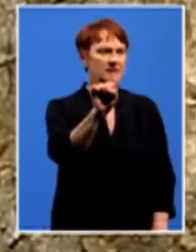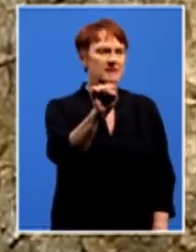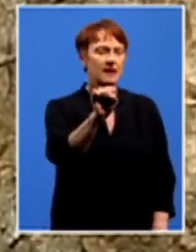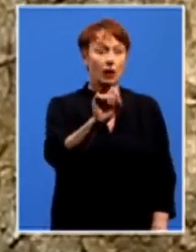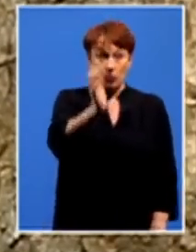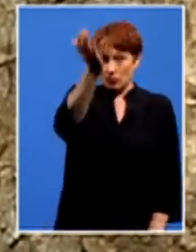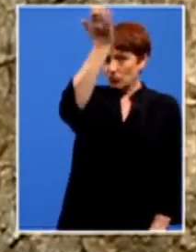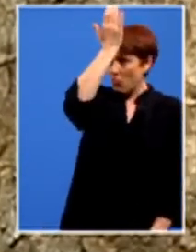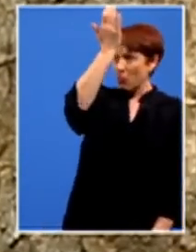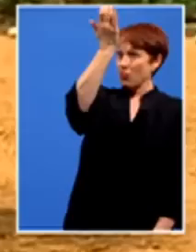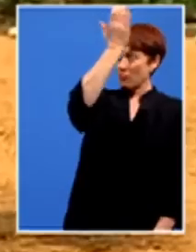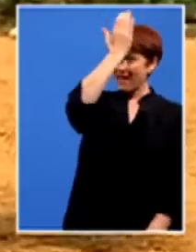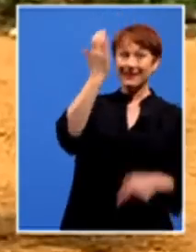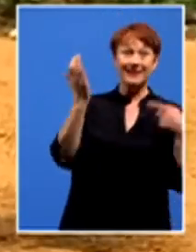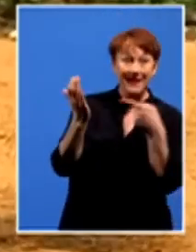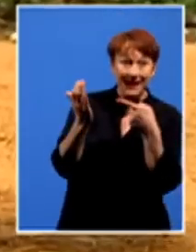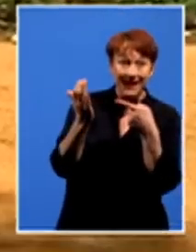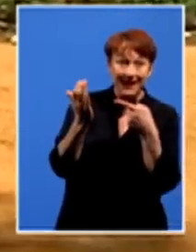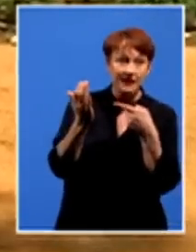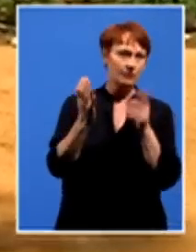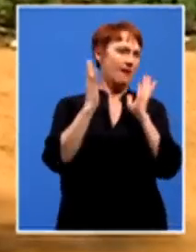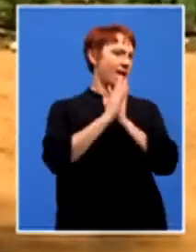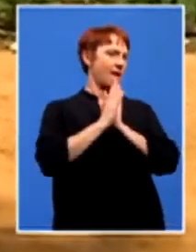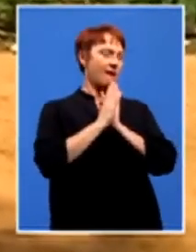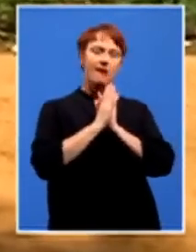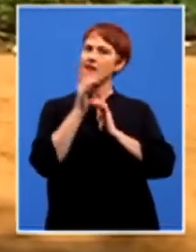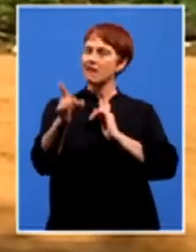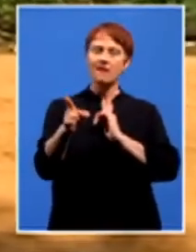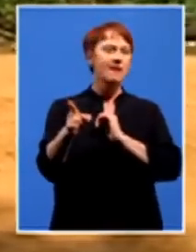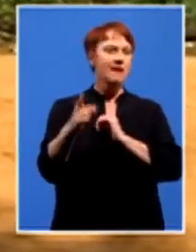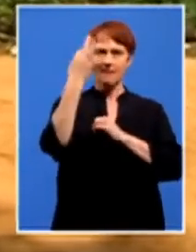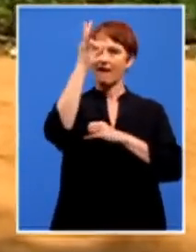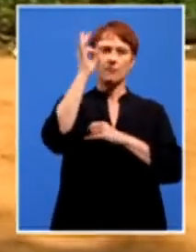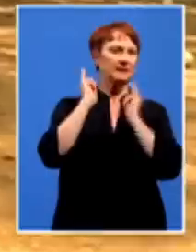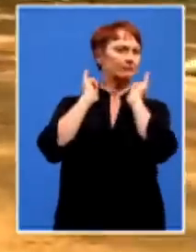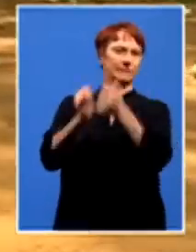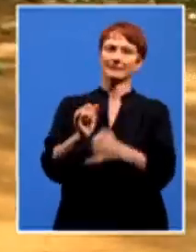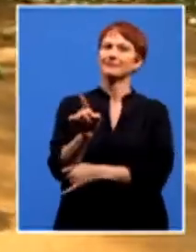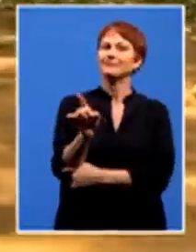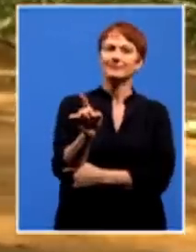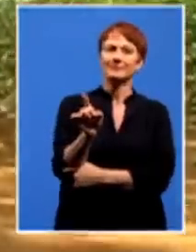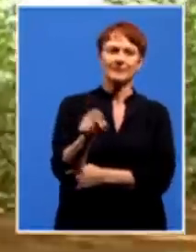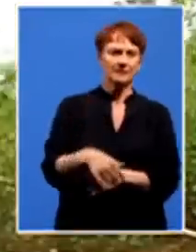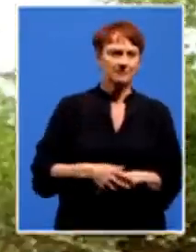Hayi wa Jacobo ni Jacobo is nonsense i hluphe ngopfu.